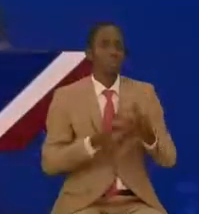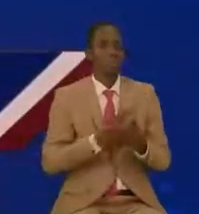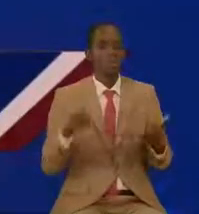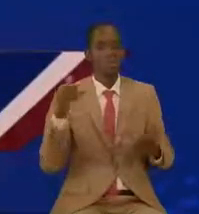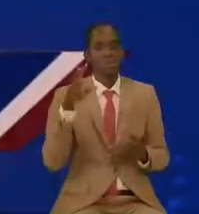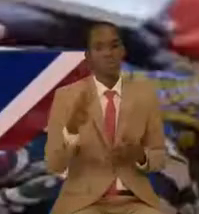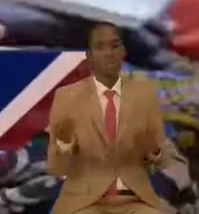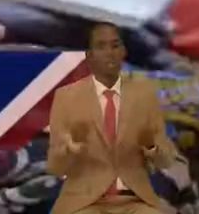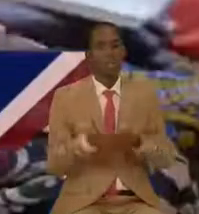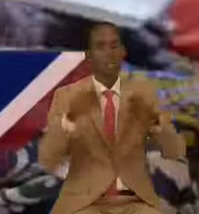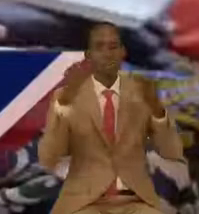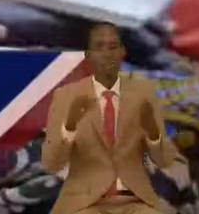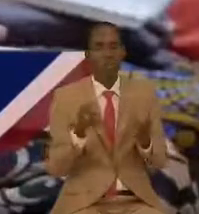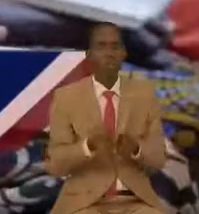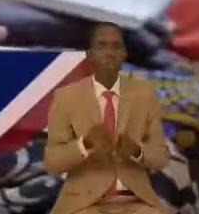16.